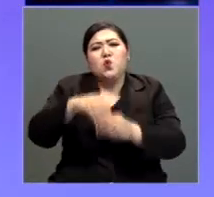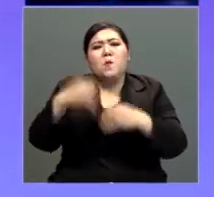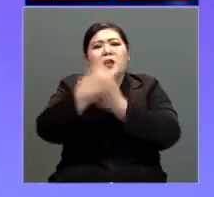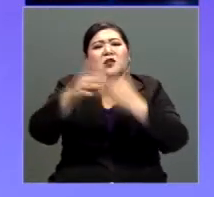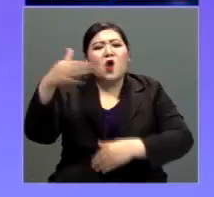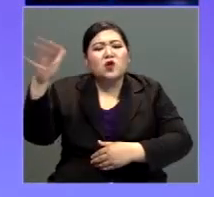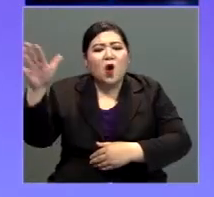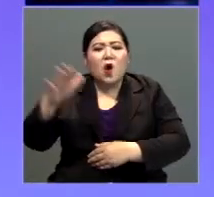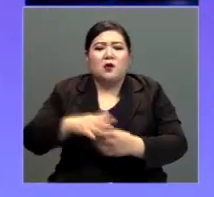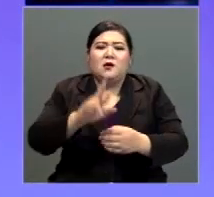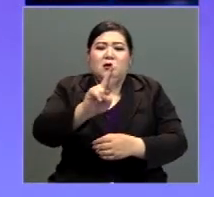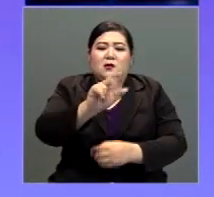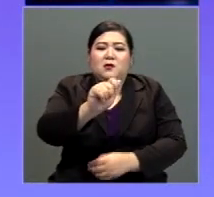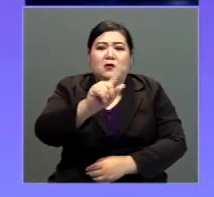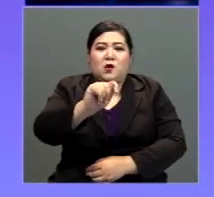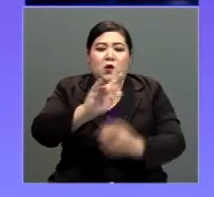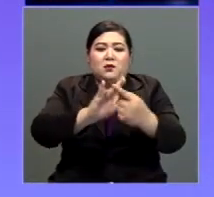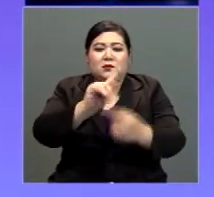รักครูค่ะซึ่งเป็นหญิงไทยอาศัยอยู่ในเมืองร็อตเตอร์ดัมประเทศเนเธอร์แลนด์นะคะปรากฎว่าเขาไปตรวจเรื่องของไวรัสโควิช19